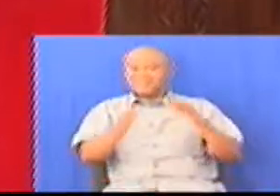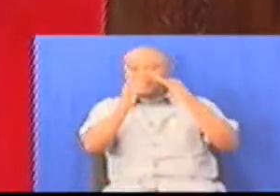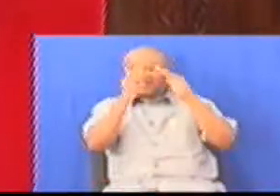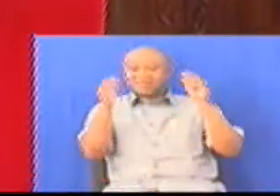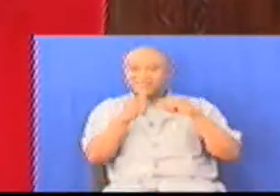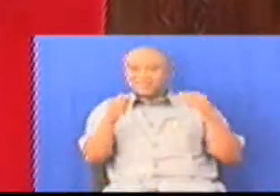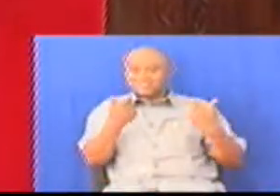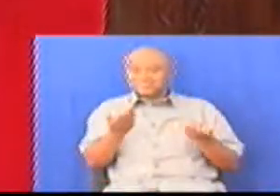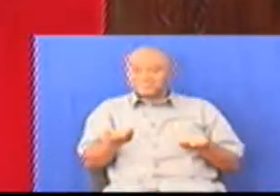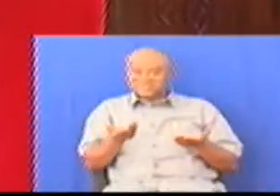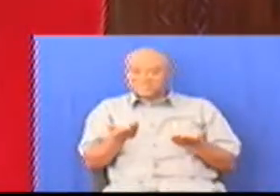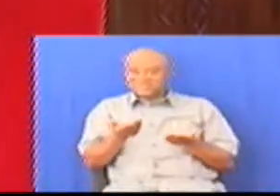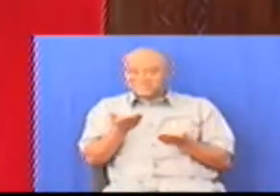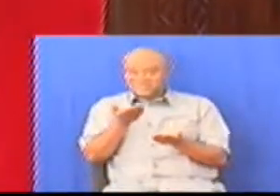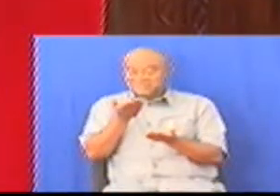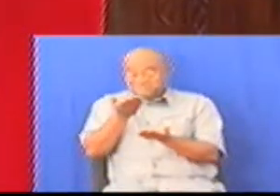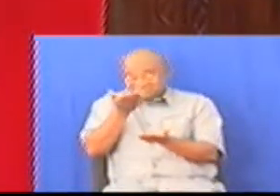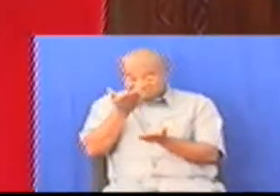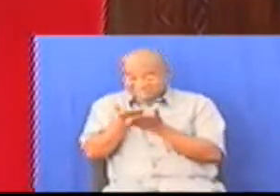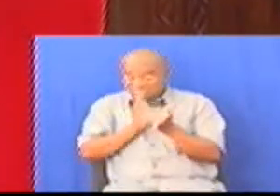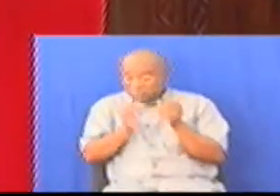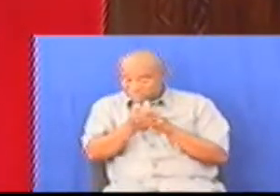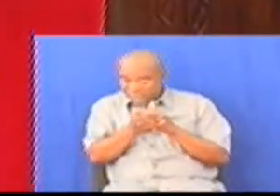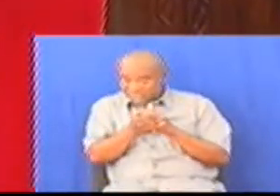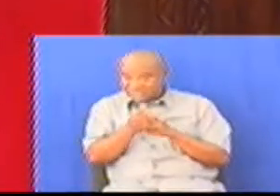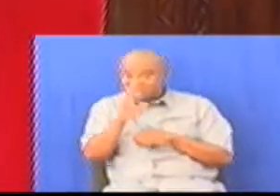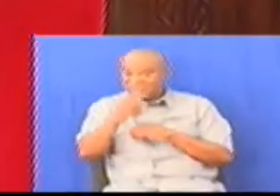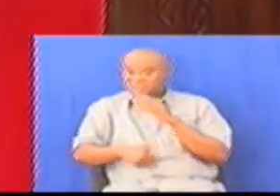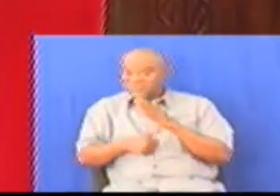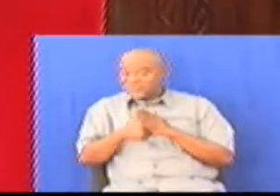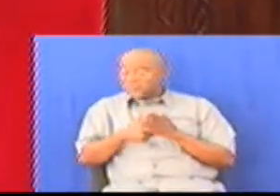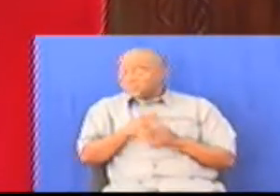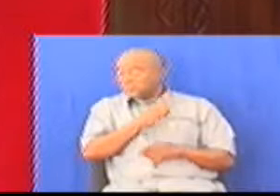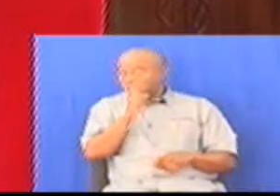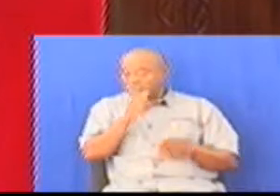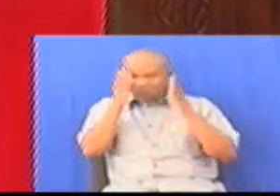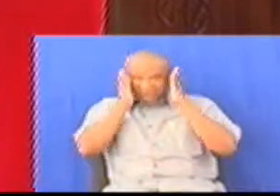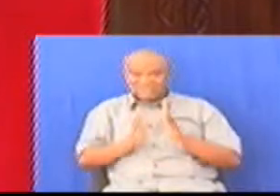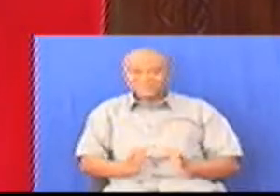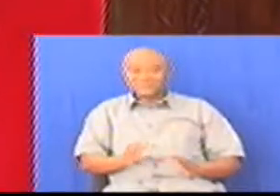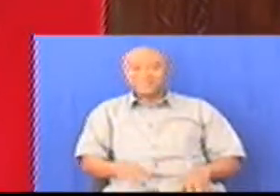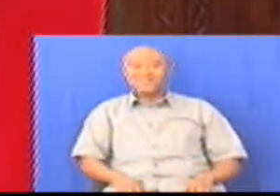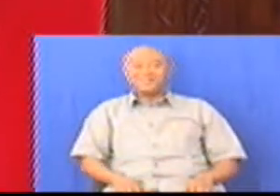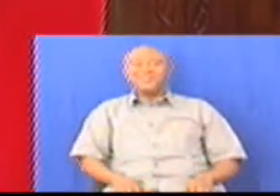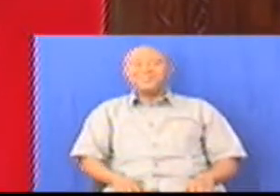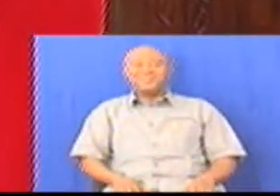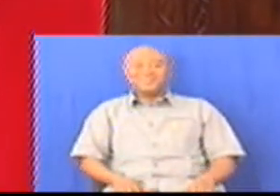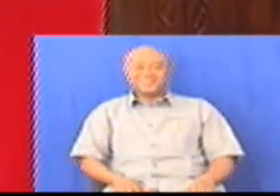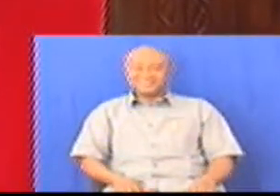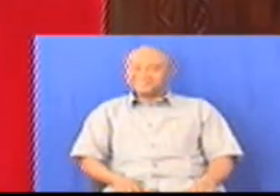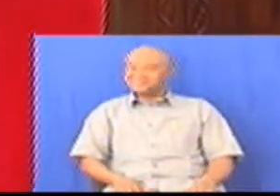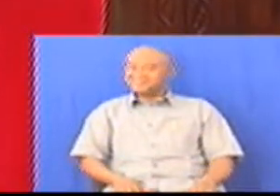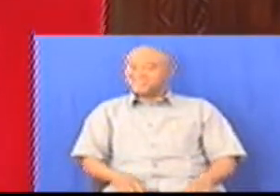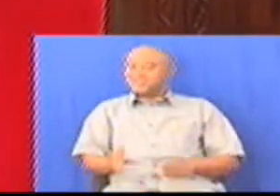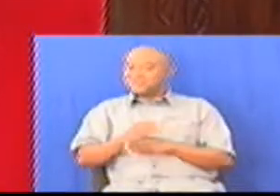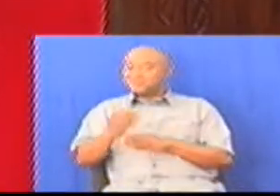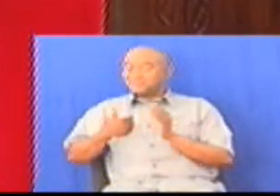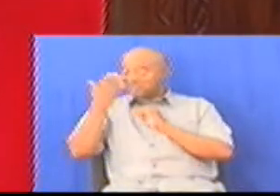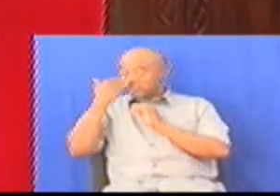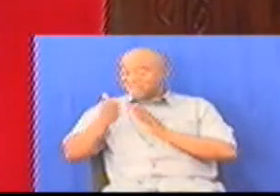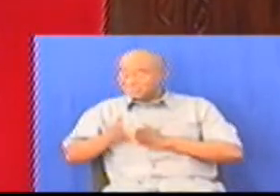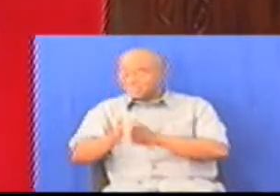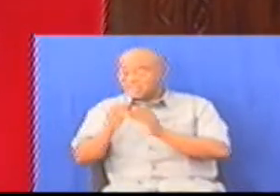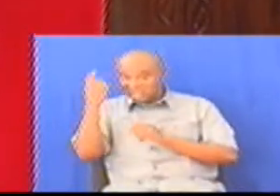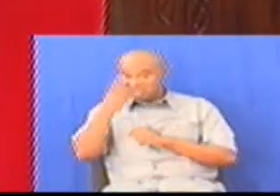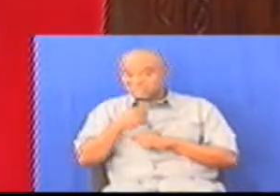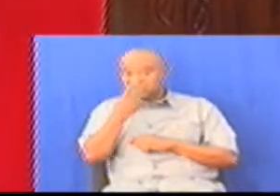umuhimu wa kujenga mifumo imara itakayodhibiti hata wale viongozi wasio waadilifu. Marekebisho ya fedha serikali za mitaa sura